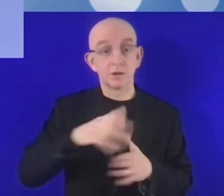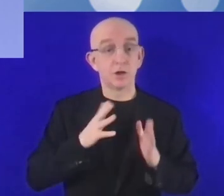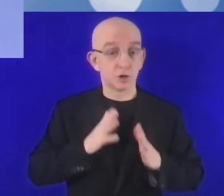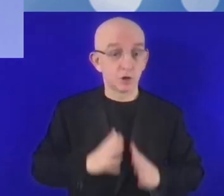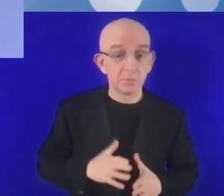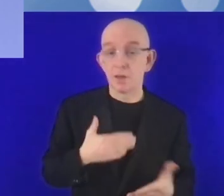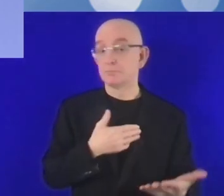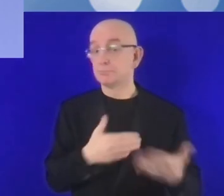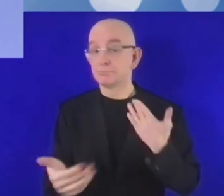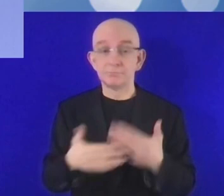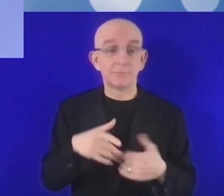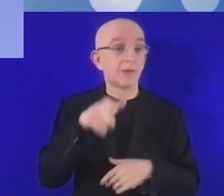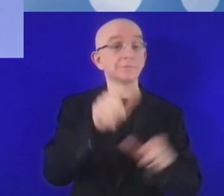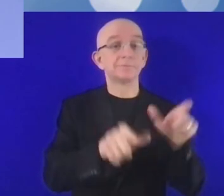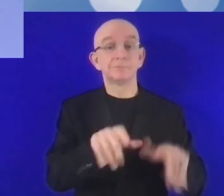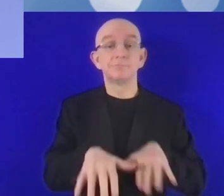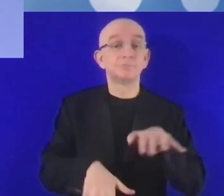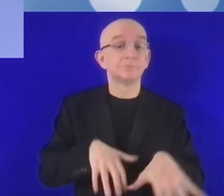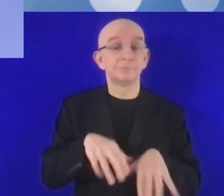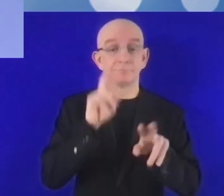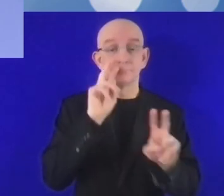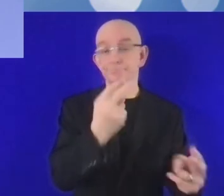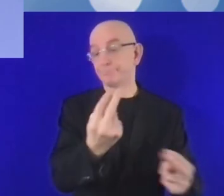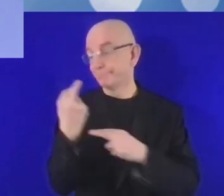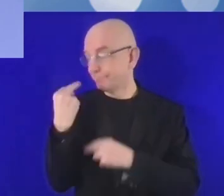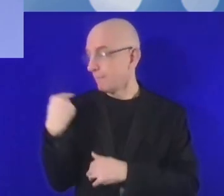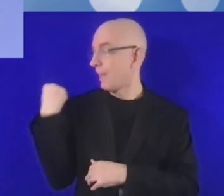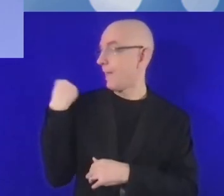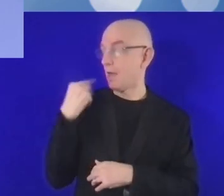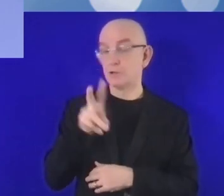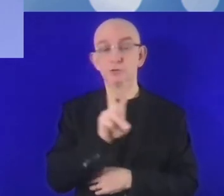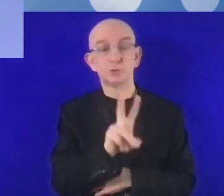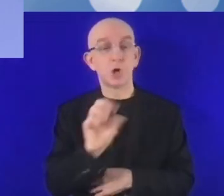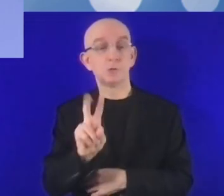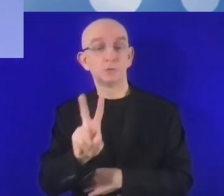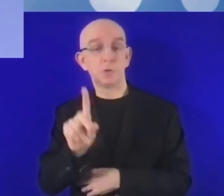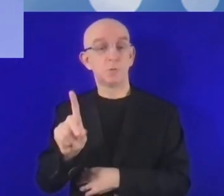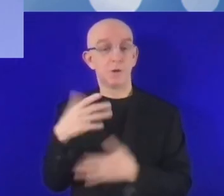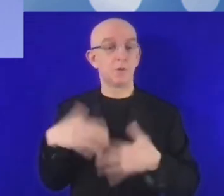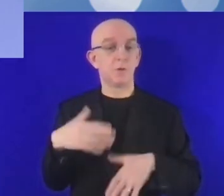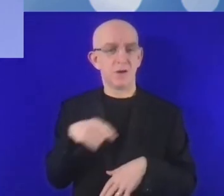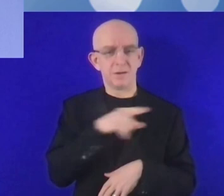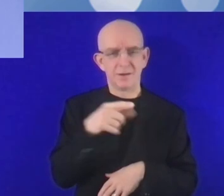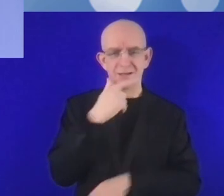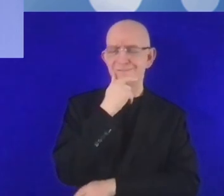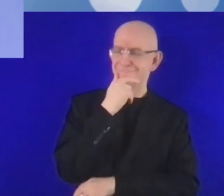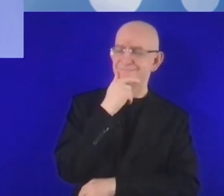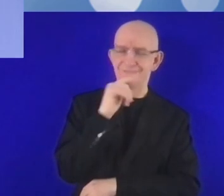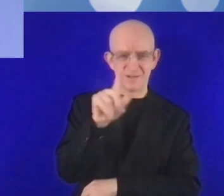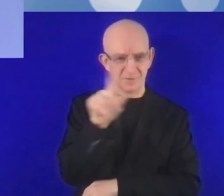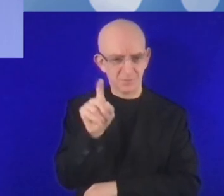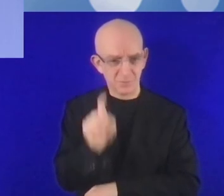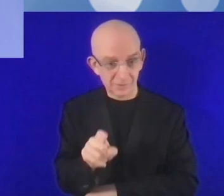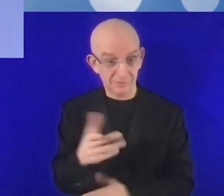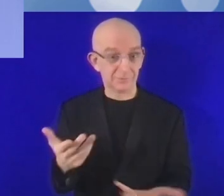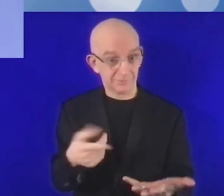的过来，是想确实我们在这个方面，我们现在的时候是不是找到一个